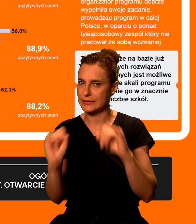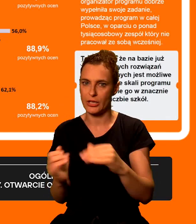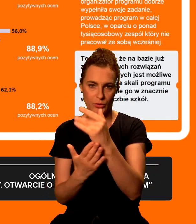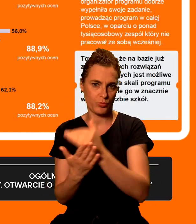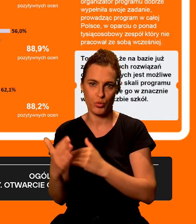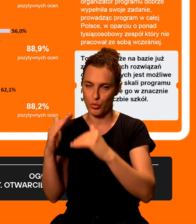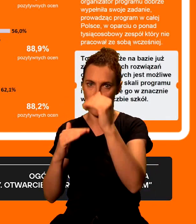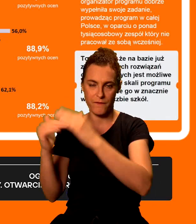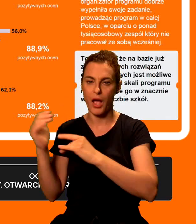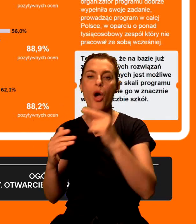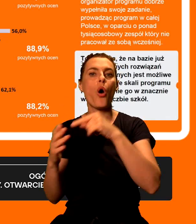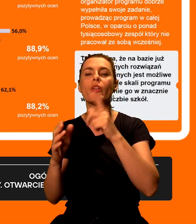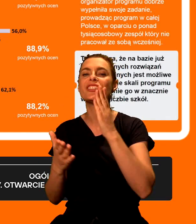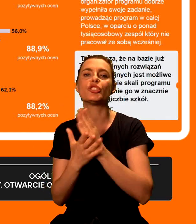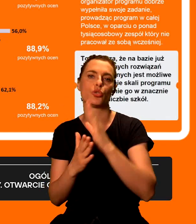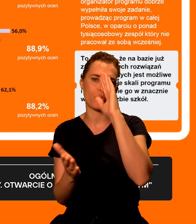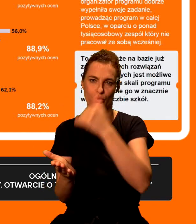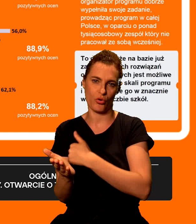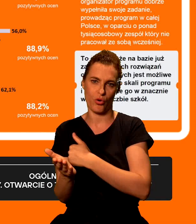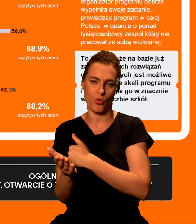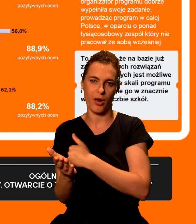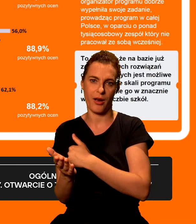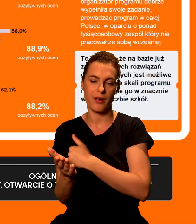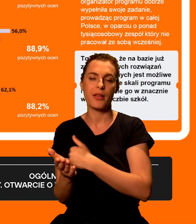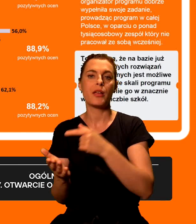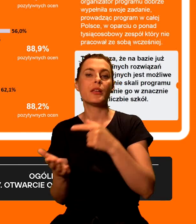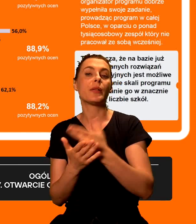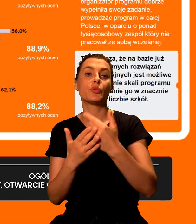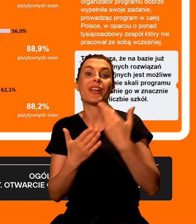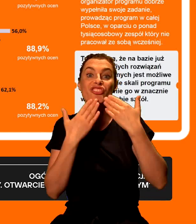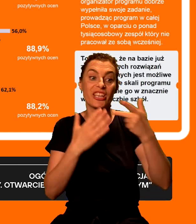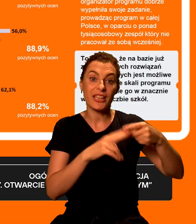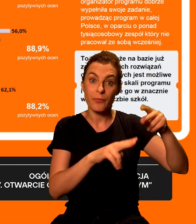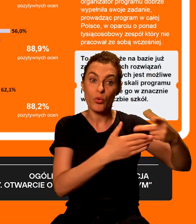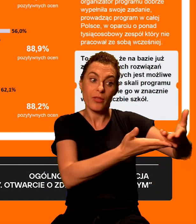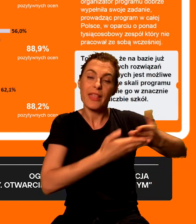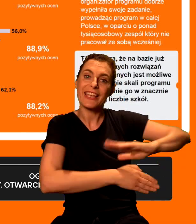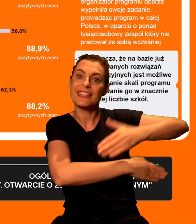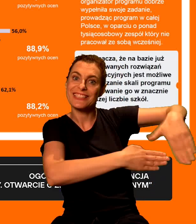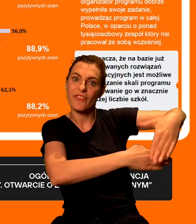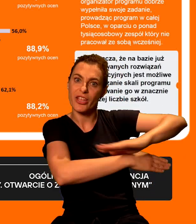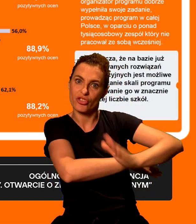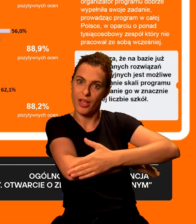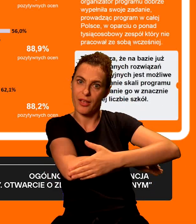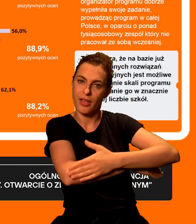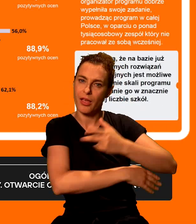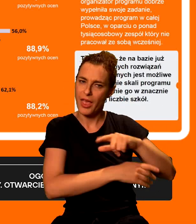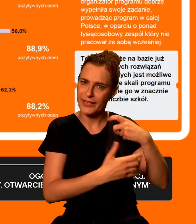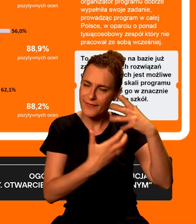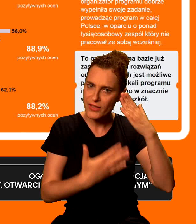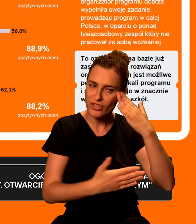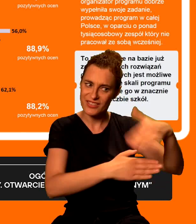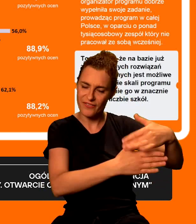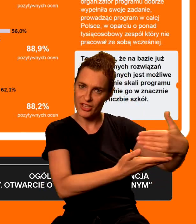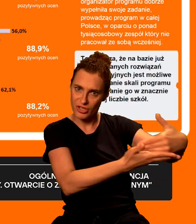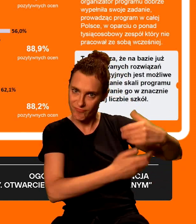On dzieje się tylko w szkole, siłami szkoły. UNOESA dostarcza zewnętrznego wsparcia. Chcieliśmy wiedzieć, czy ten mechanizm działa,